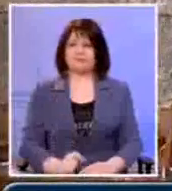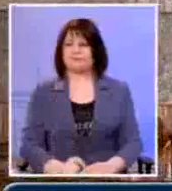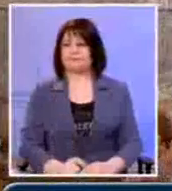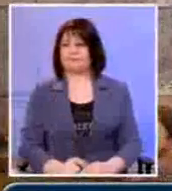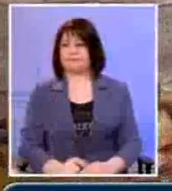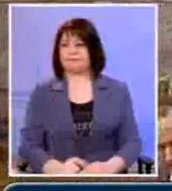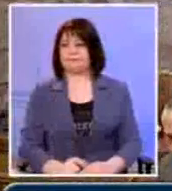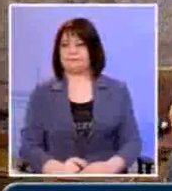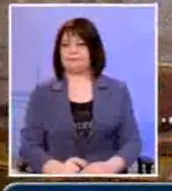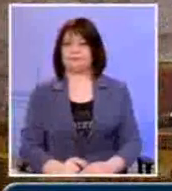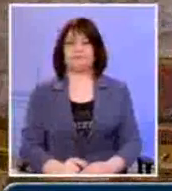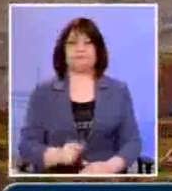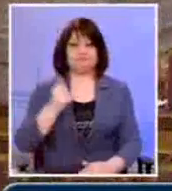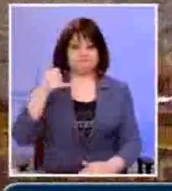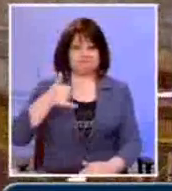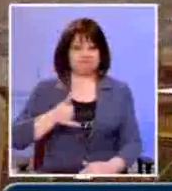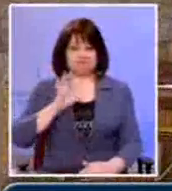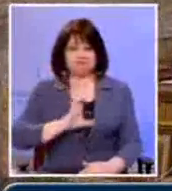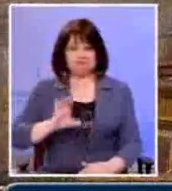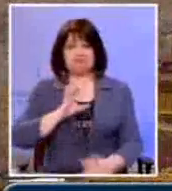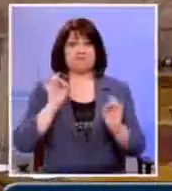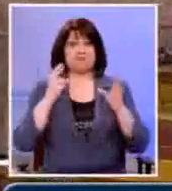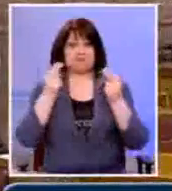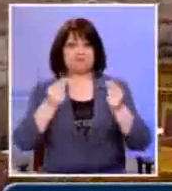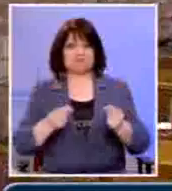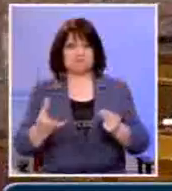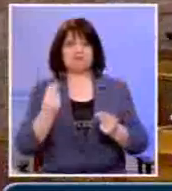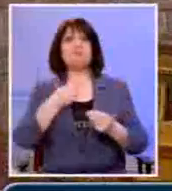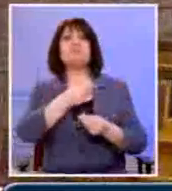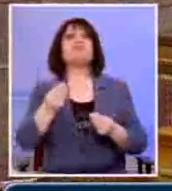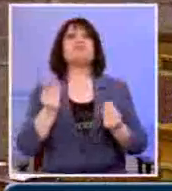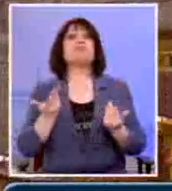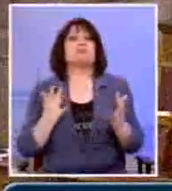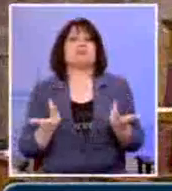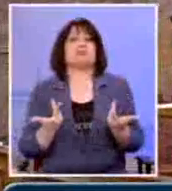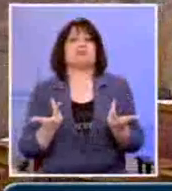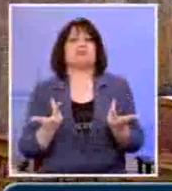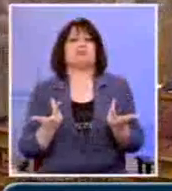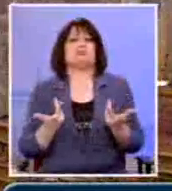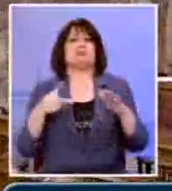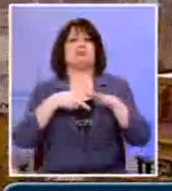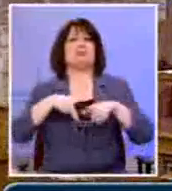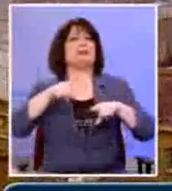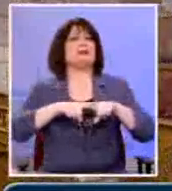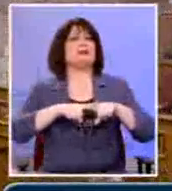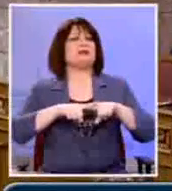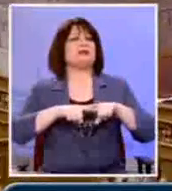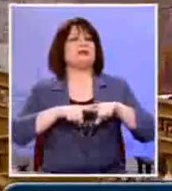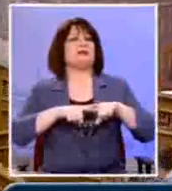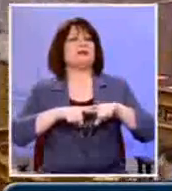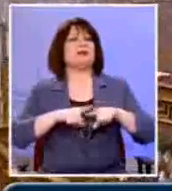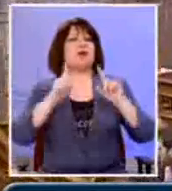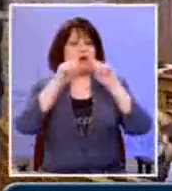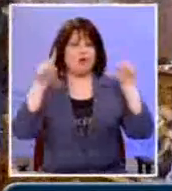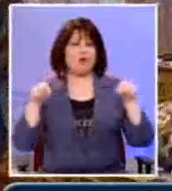Δεν έχει διερευνηθεί και δεν έχουν δοθεί στοιχεία πότε αγορίστηκαν από την Τράπεζα της Ελλάδος τα